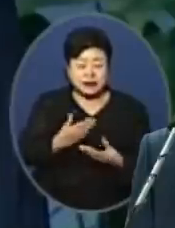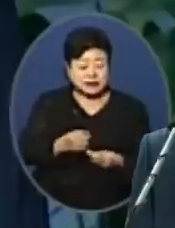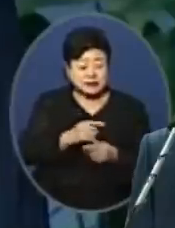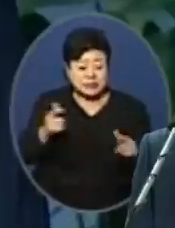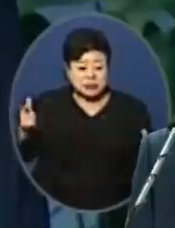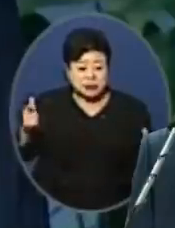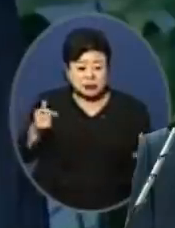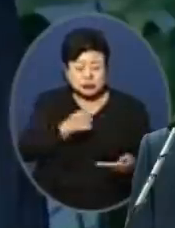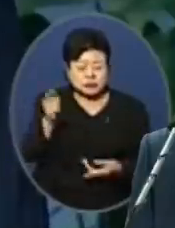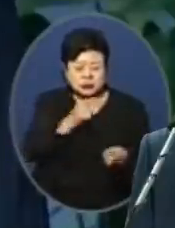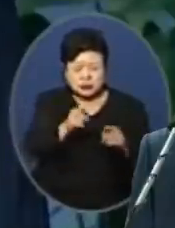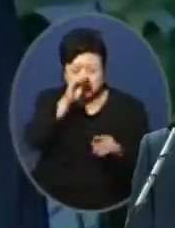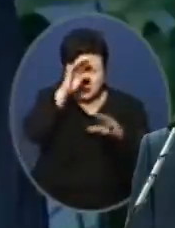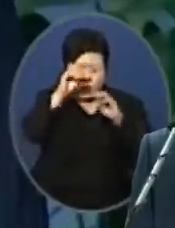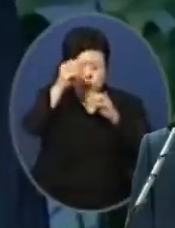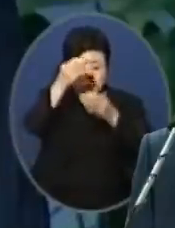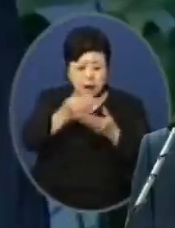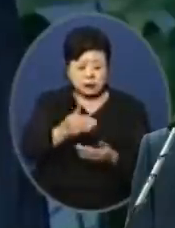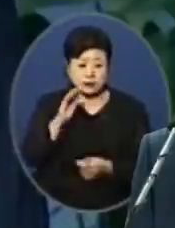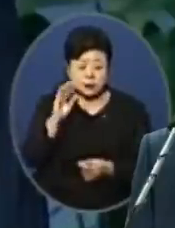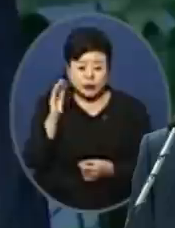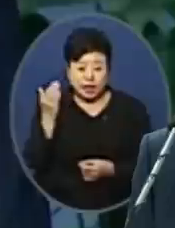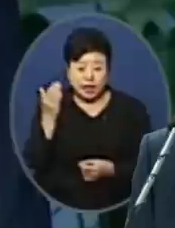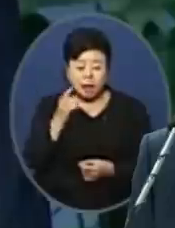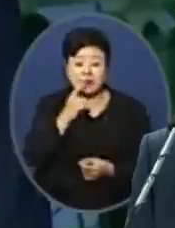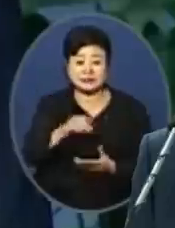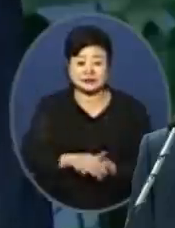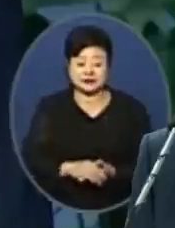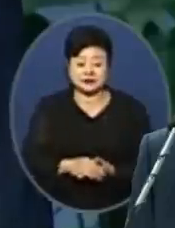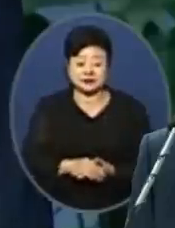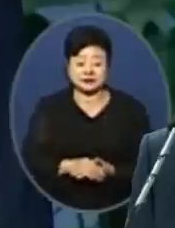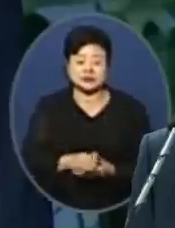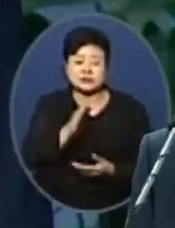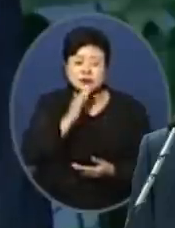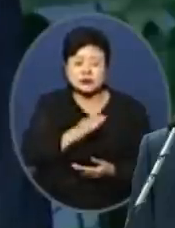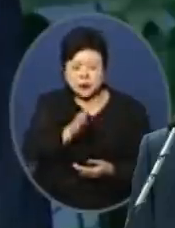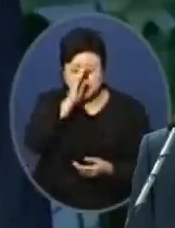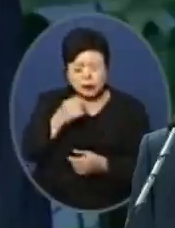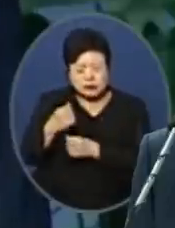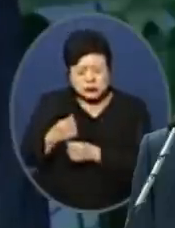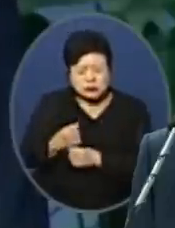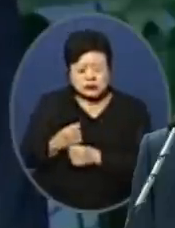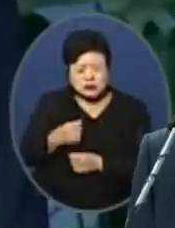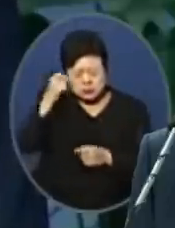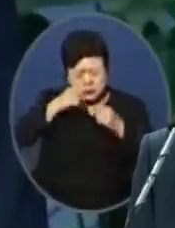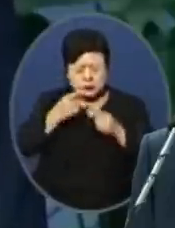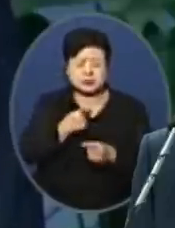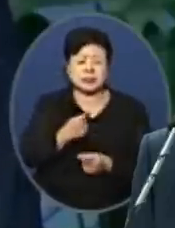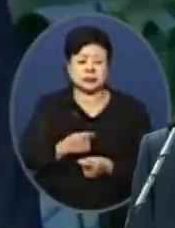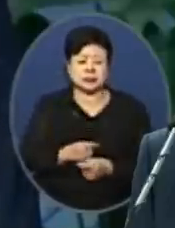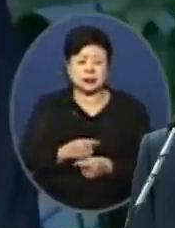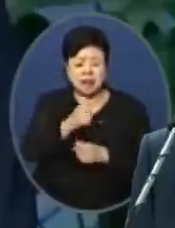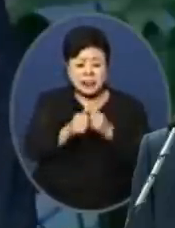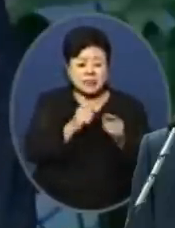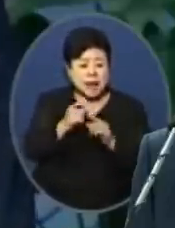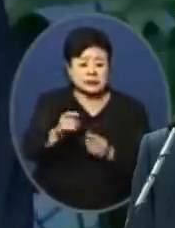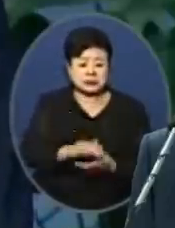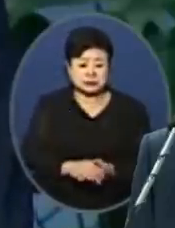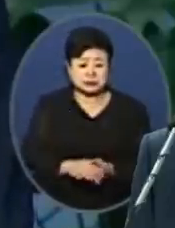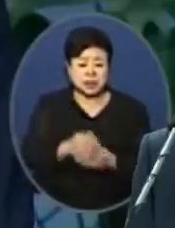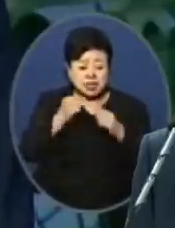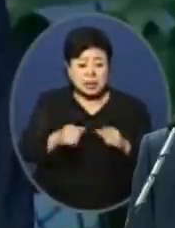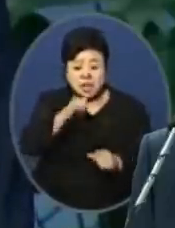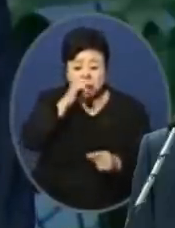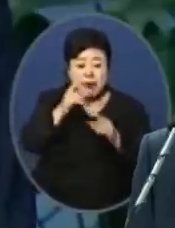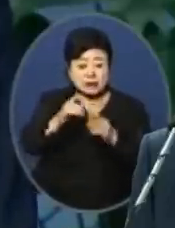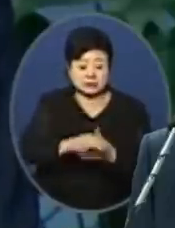말씀 제가 채찍에 맞음으로 너희가 나음을 입었나니라. 저는 실로 우리 질고를 지고 우리 슬픔을 당하였나니라. 이 하나님의 말씀은